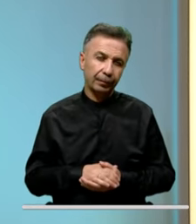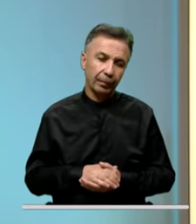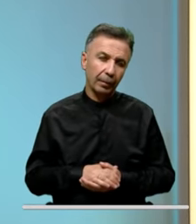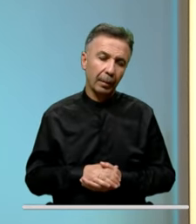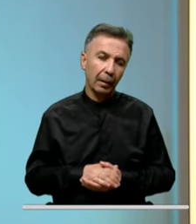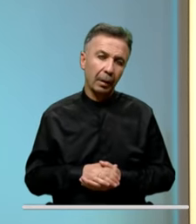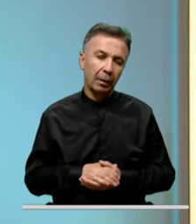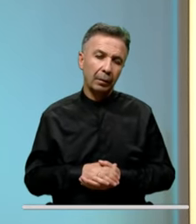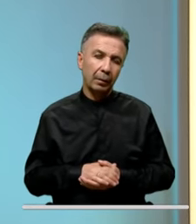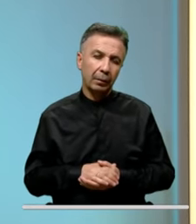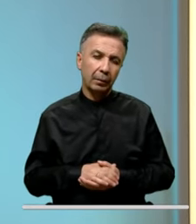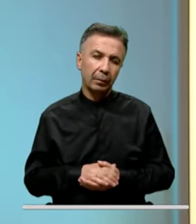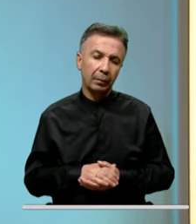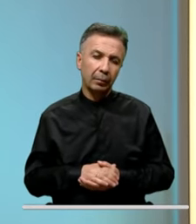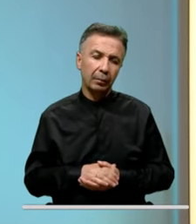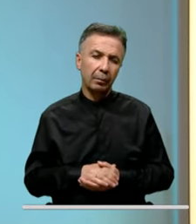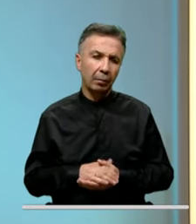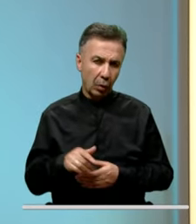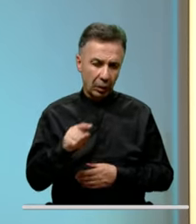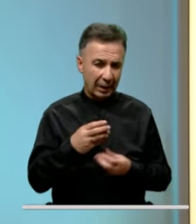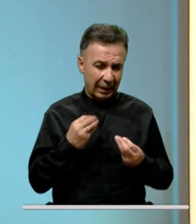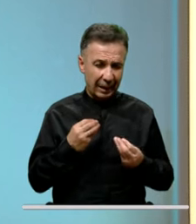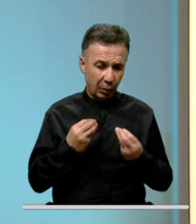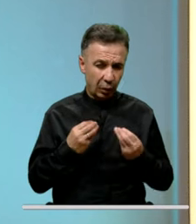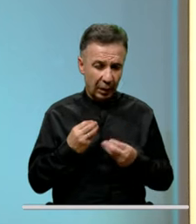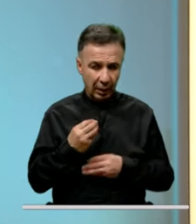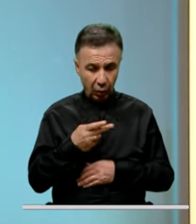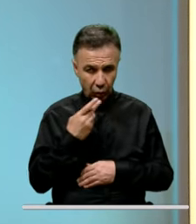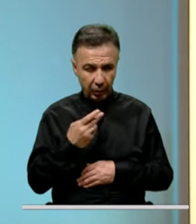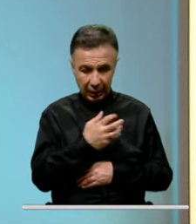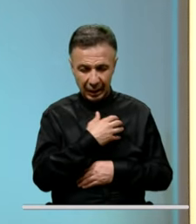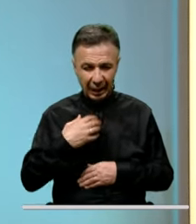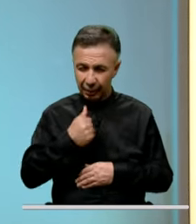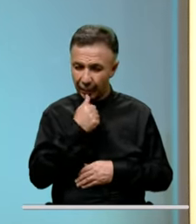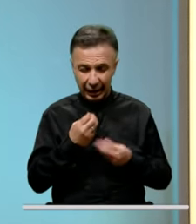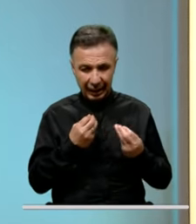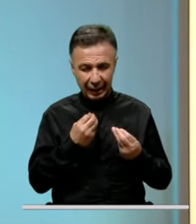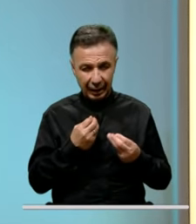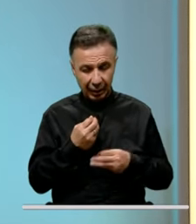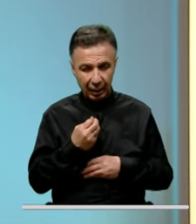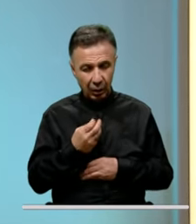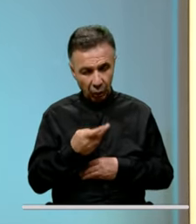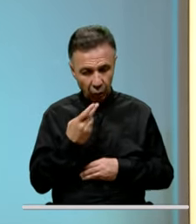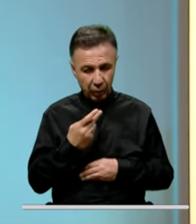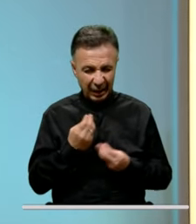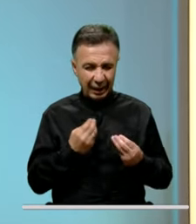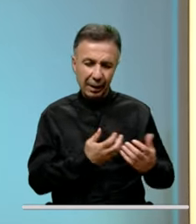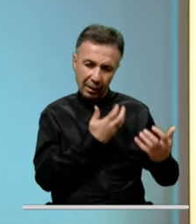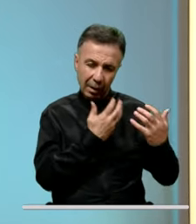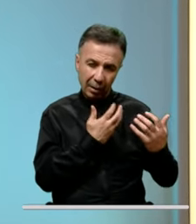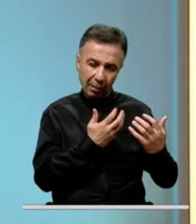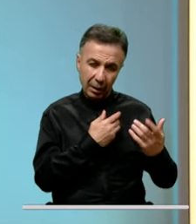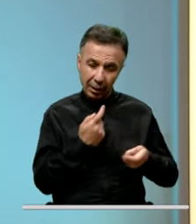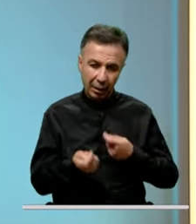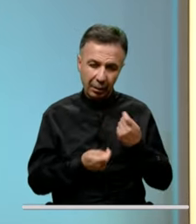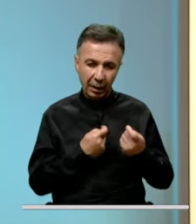onlara iyi ve güzel sözler söylemelerini, onlara iyi davranmalarını, onlara öf bile